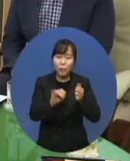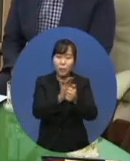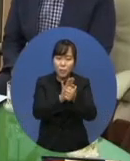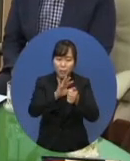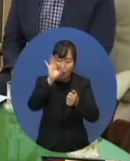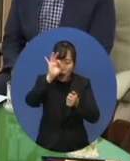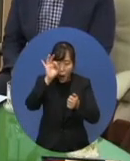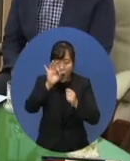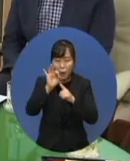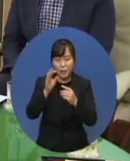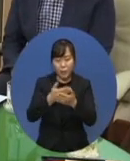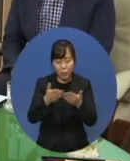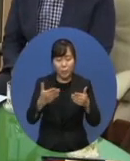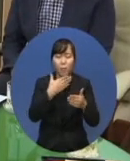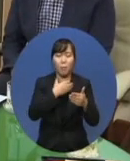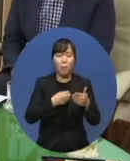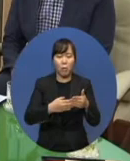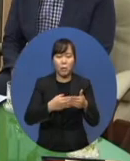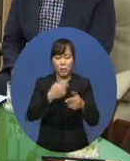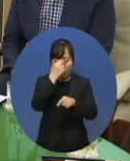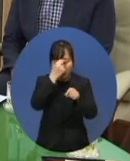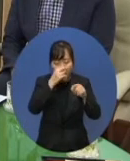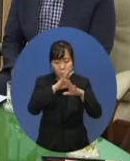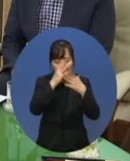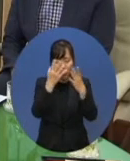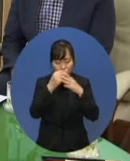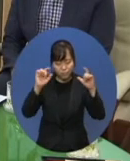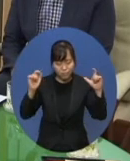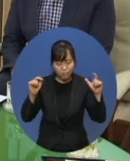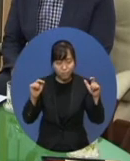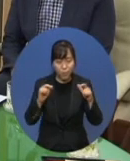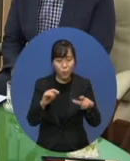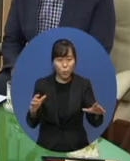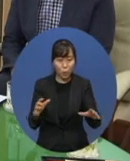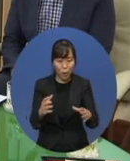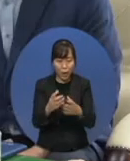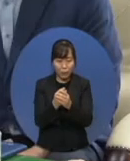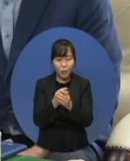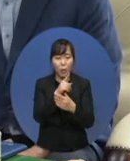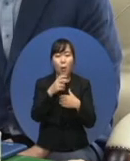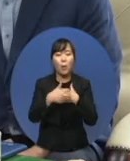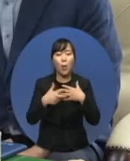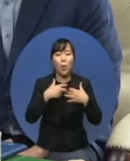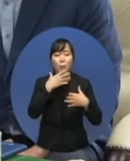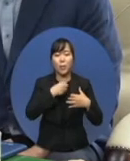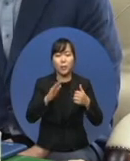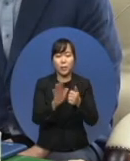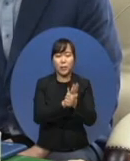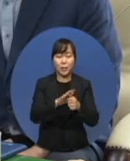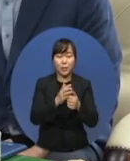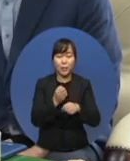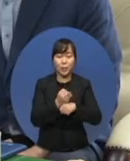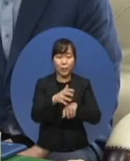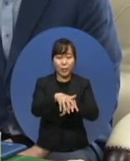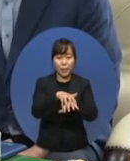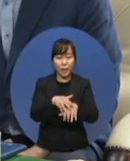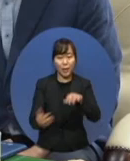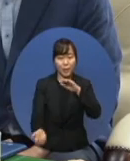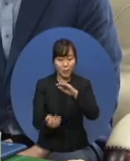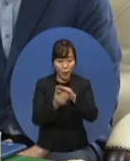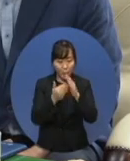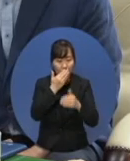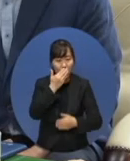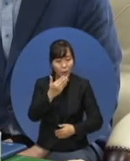서비스를 발굴, 제공해 복지 사각지대를 줄여가는 등 통합적 보건복지 서비스 전달 체계가 이루어질 수